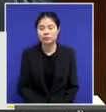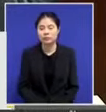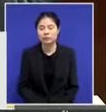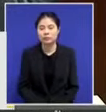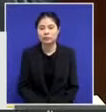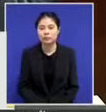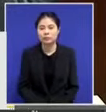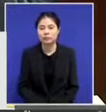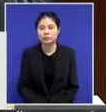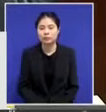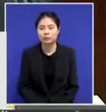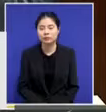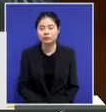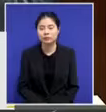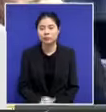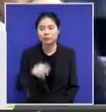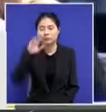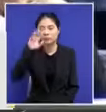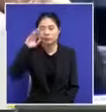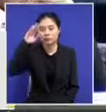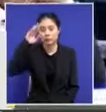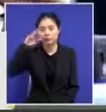ามไพบูลย ์พลเอกประยุทธ์ครับ